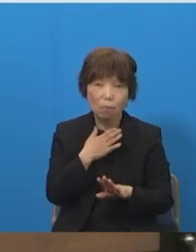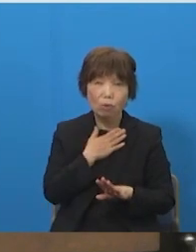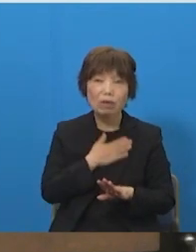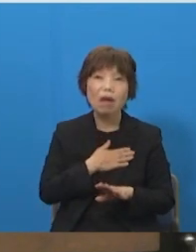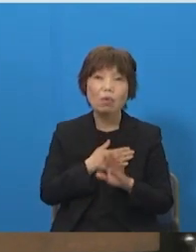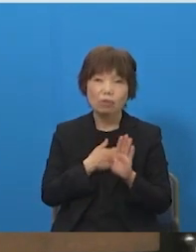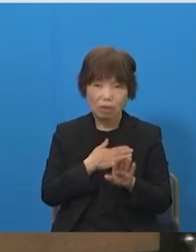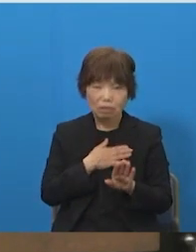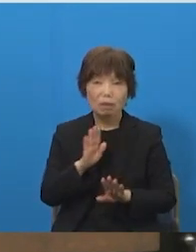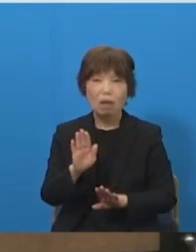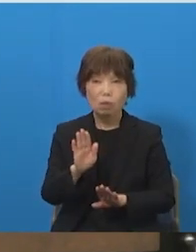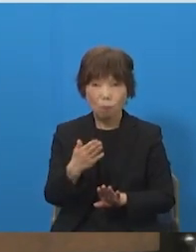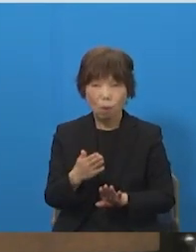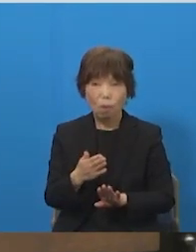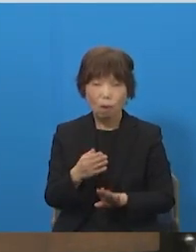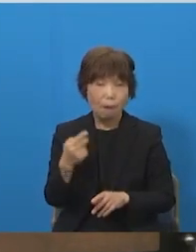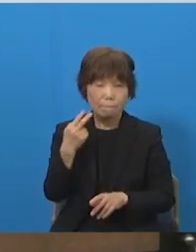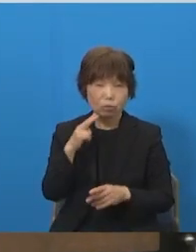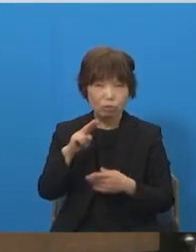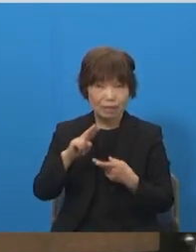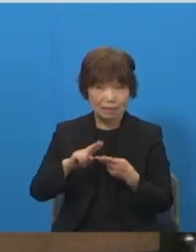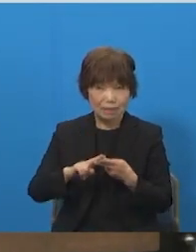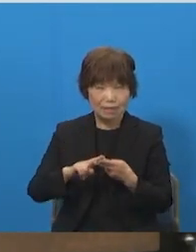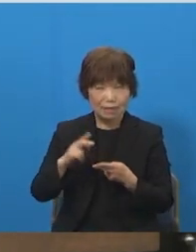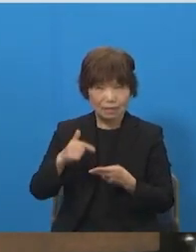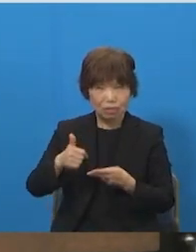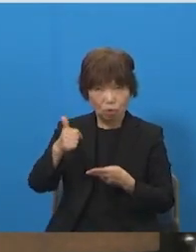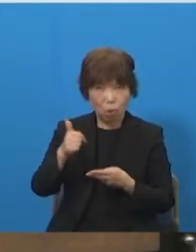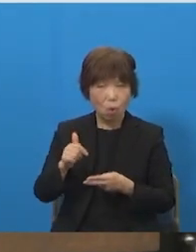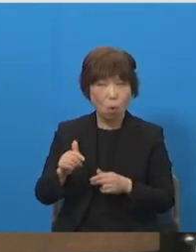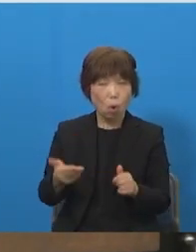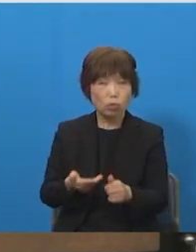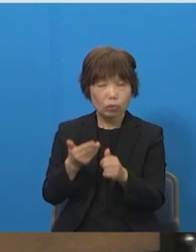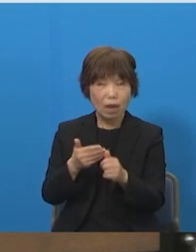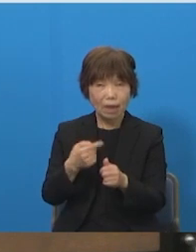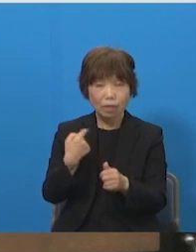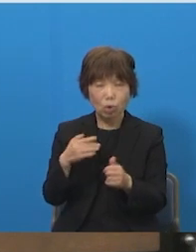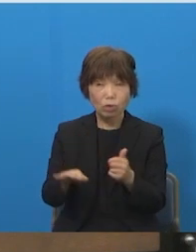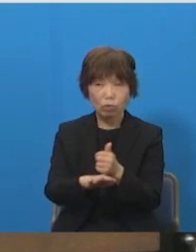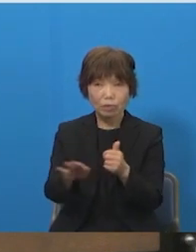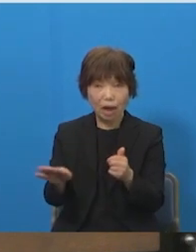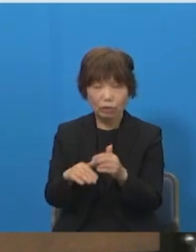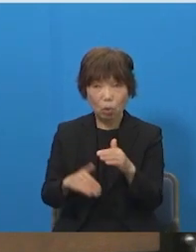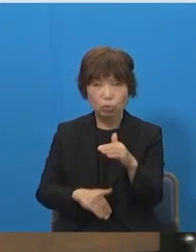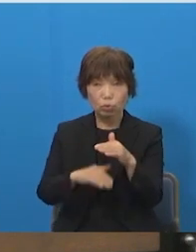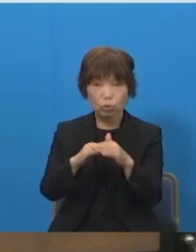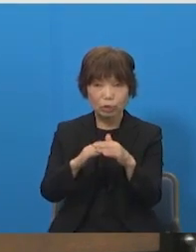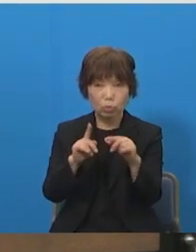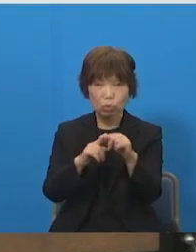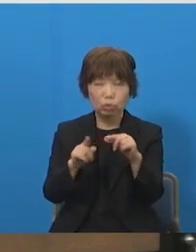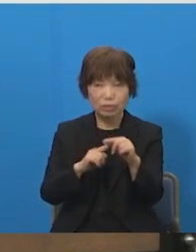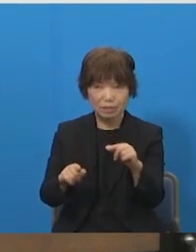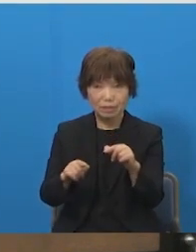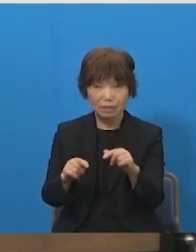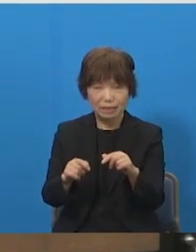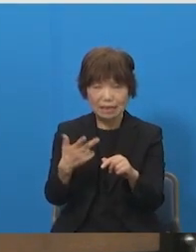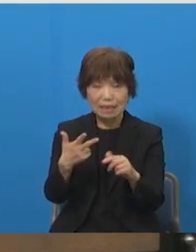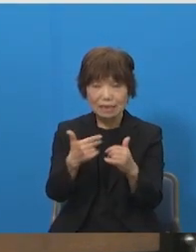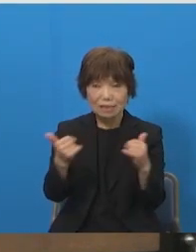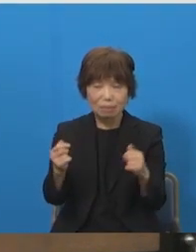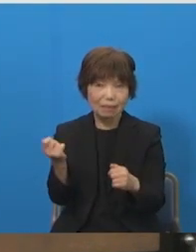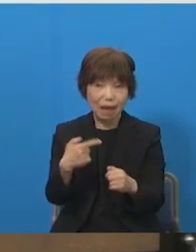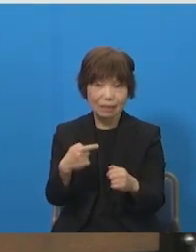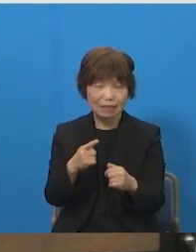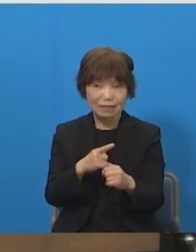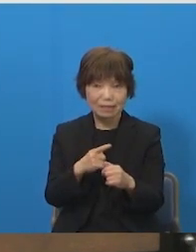ている状況ですが、松井市長におかれては、子育て・教育環境の充実を中心に、市民第一主義で人々